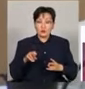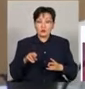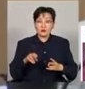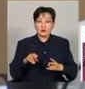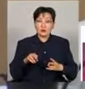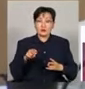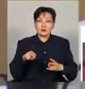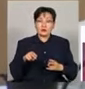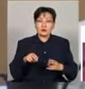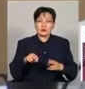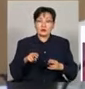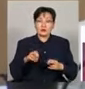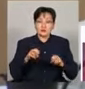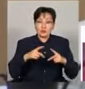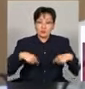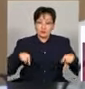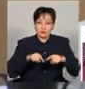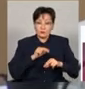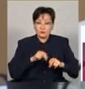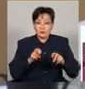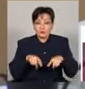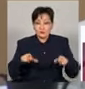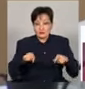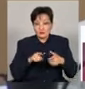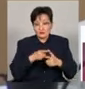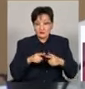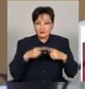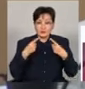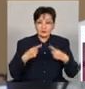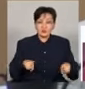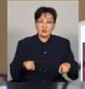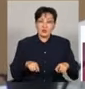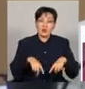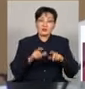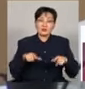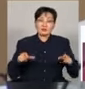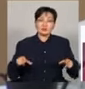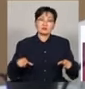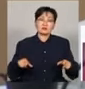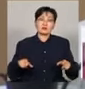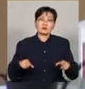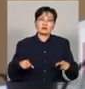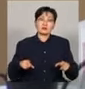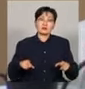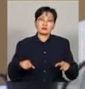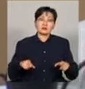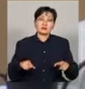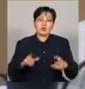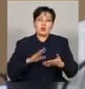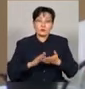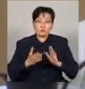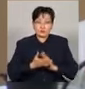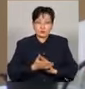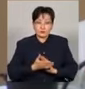дилерлік орталықтарда бір қызметкерлер немесе тағы да бір адамдар бір кезде нетіп келісіп